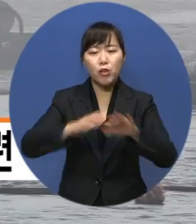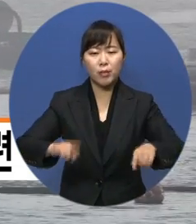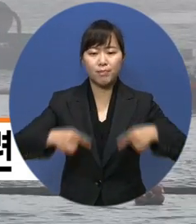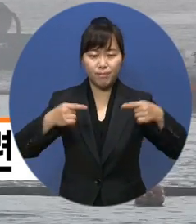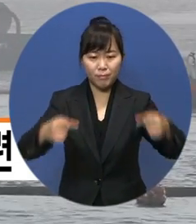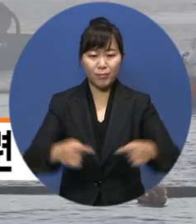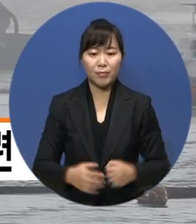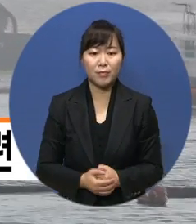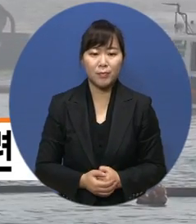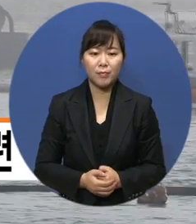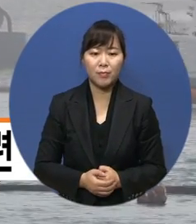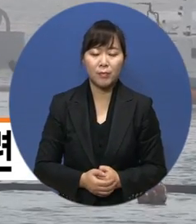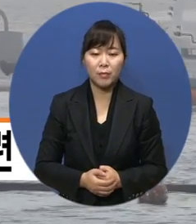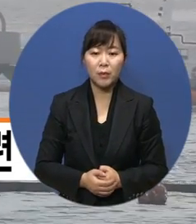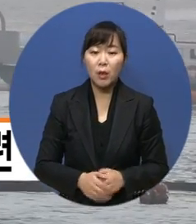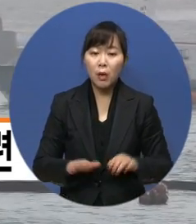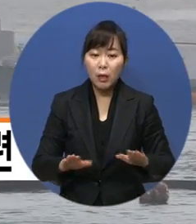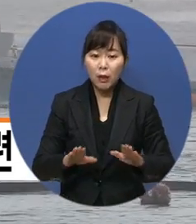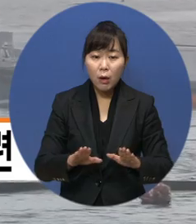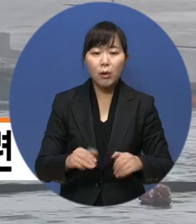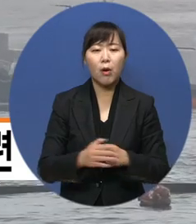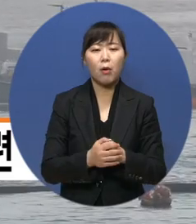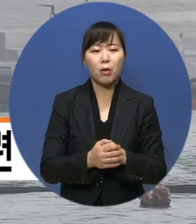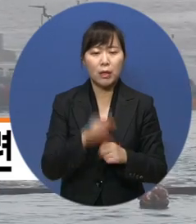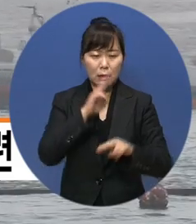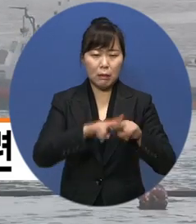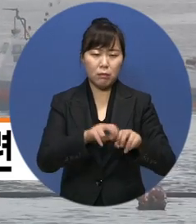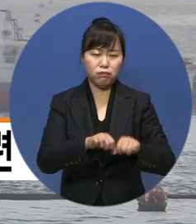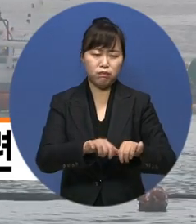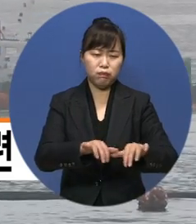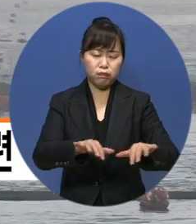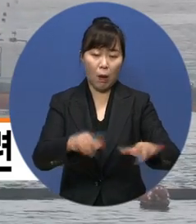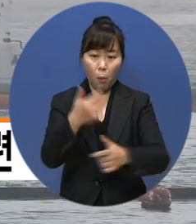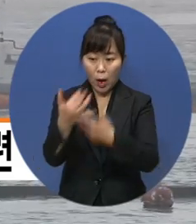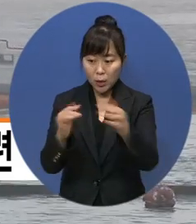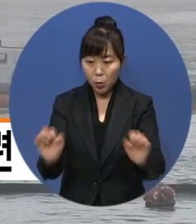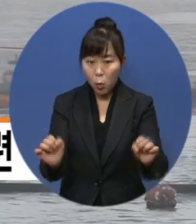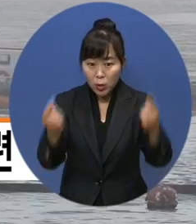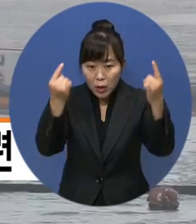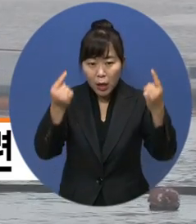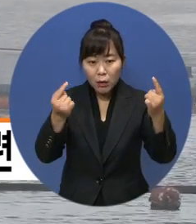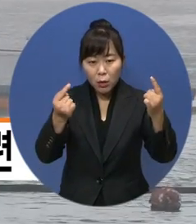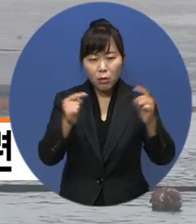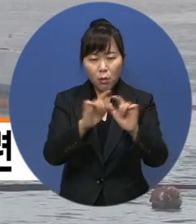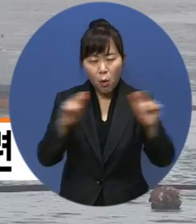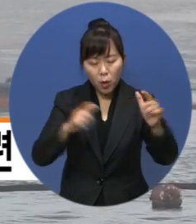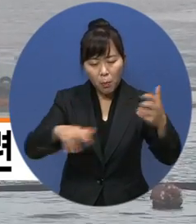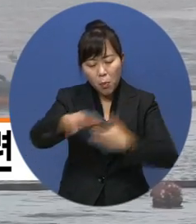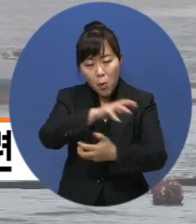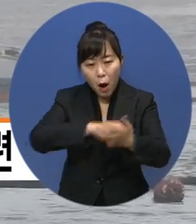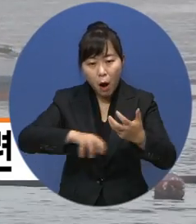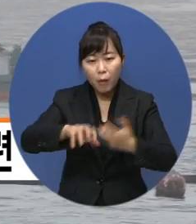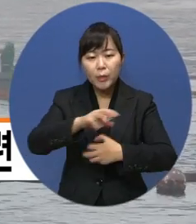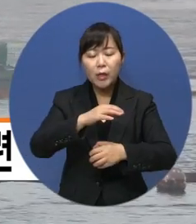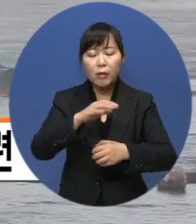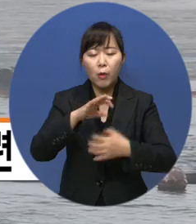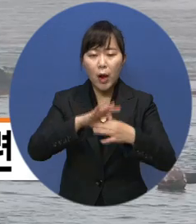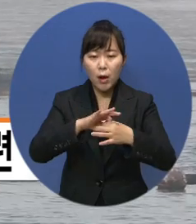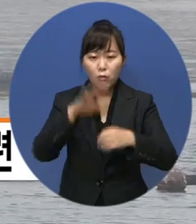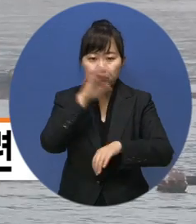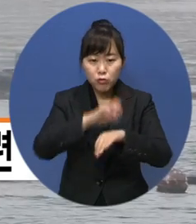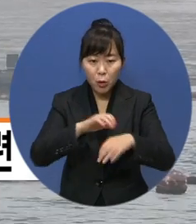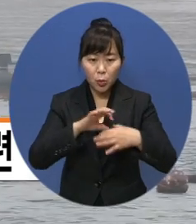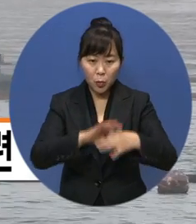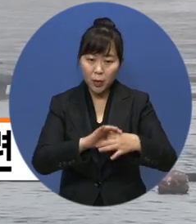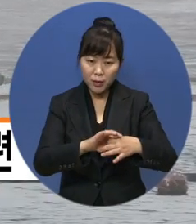참여했습니다. 이번 훈련은 원유 유출과 화재 사고가 동시에 발생한 복합적인 상황의 대응 훈련을 통해